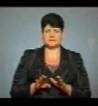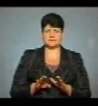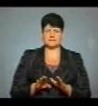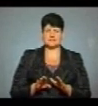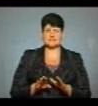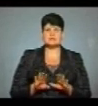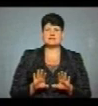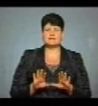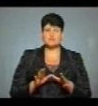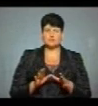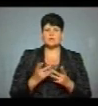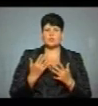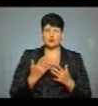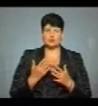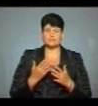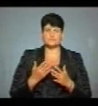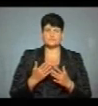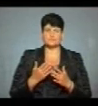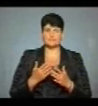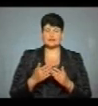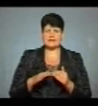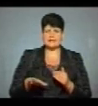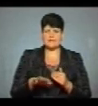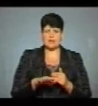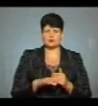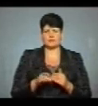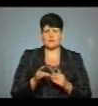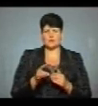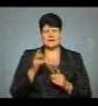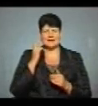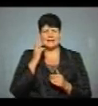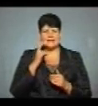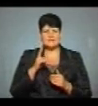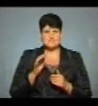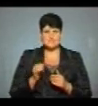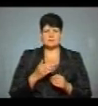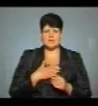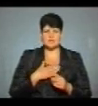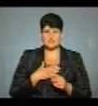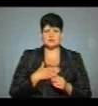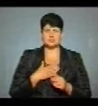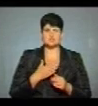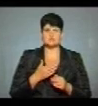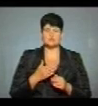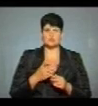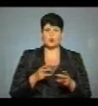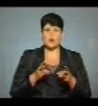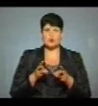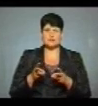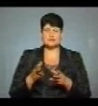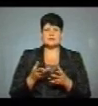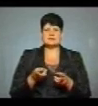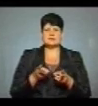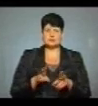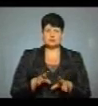За винятком декількох ділянок, це в районі біля Київської, біля нашої котельні 3C, де вже нам залишилося